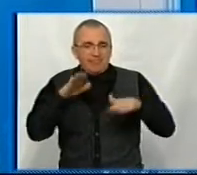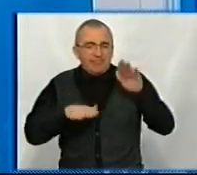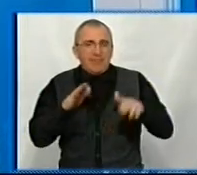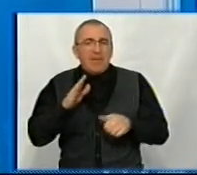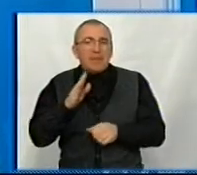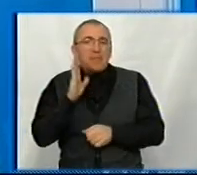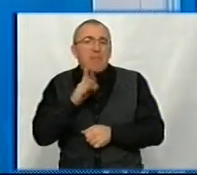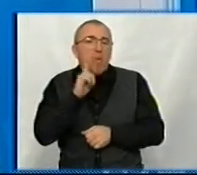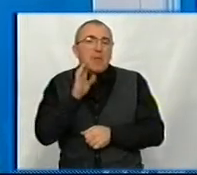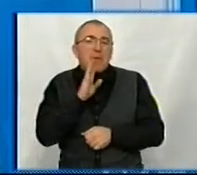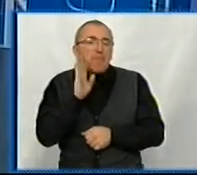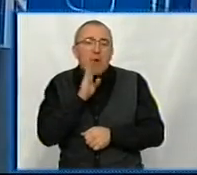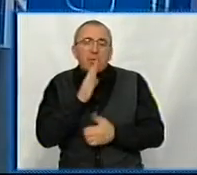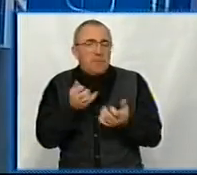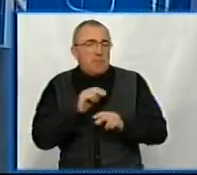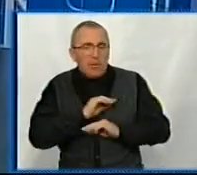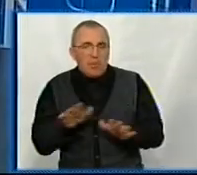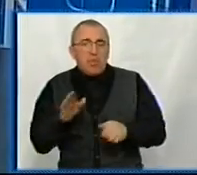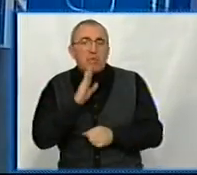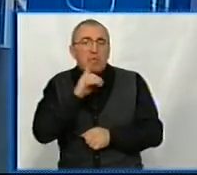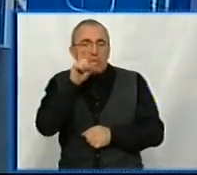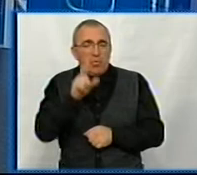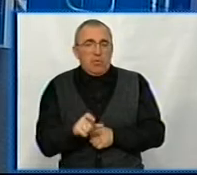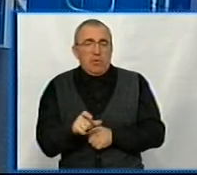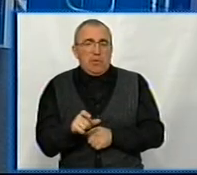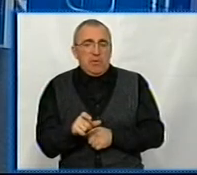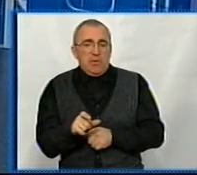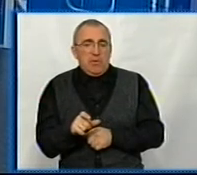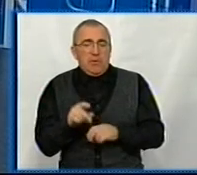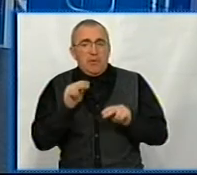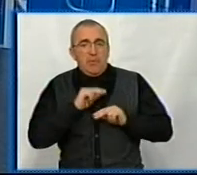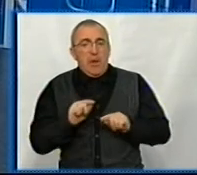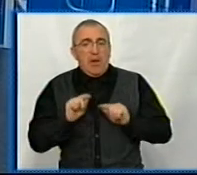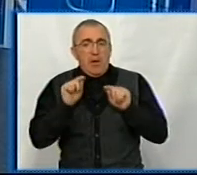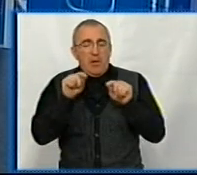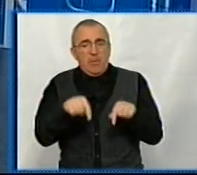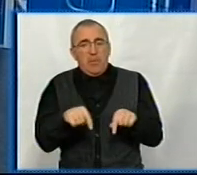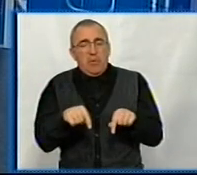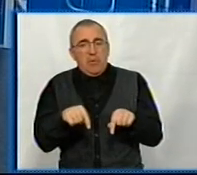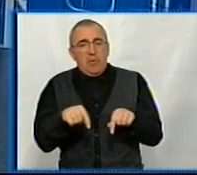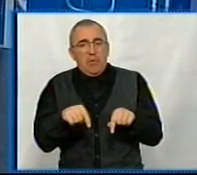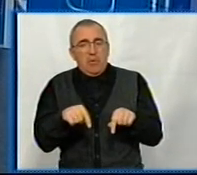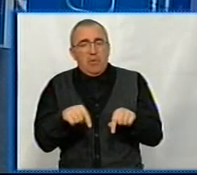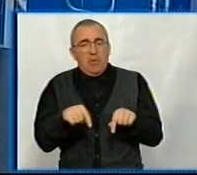беруть на роботу, коли жінка, коли вона приходить працевлаштовуватися,